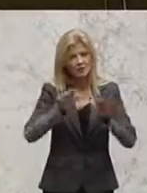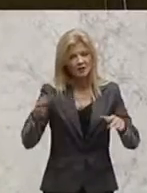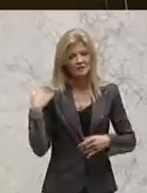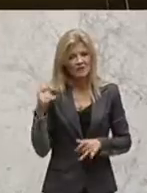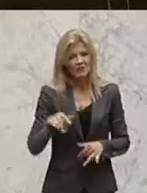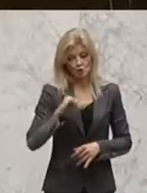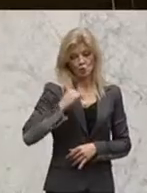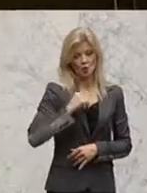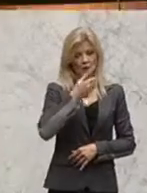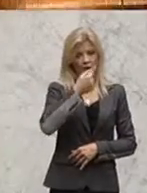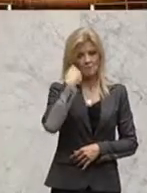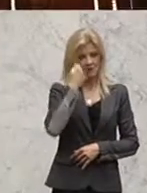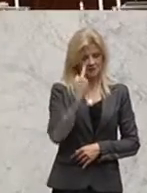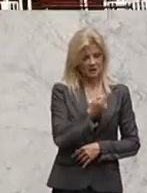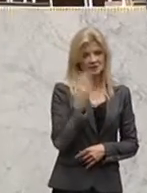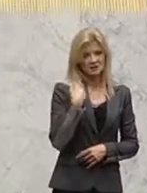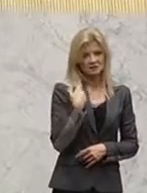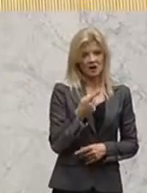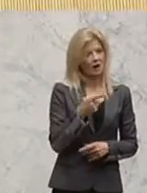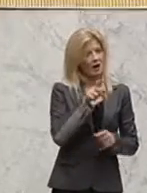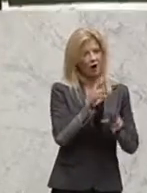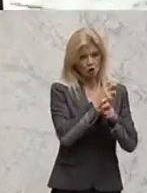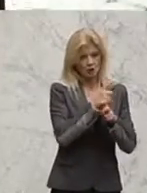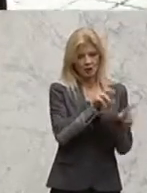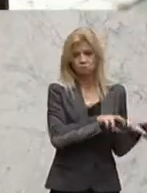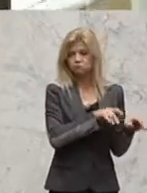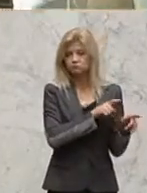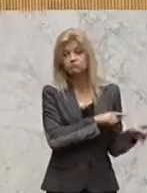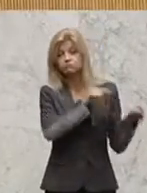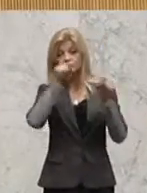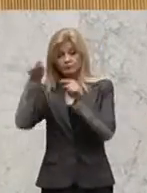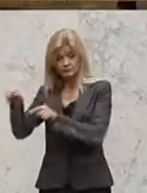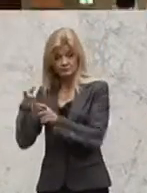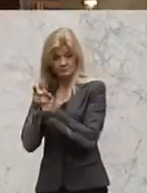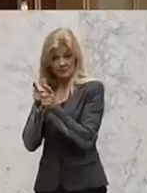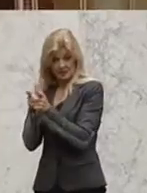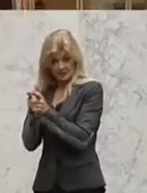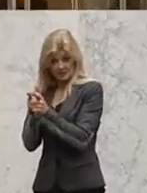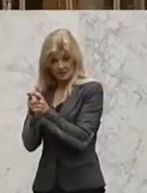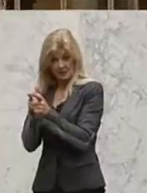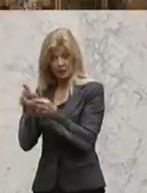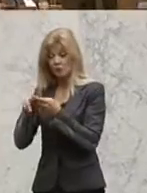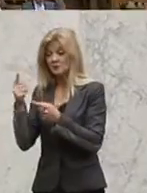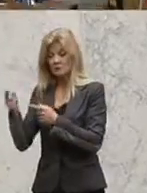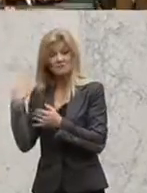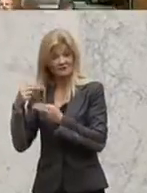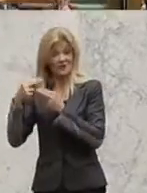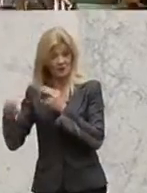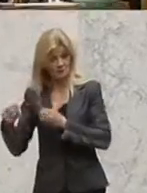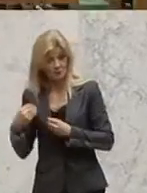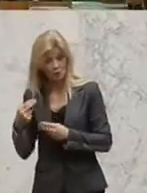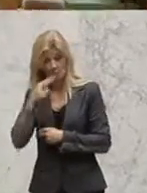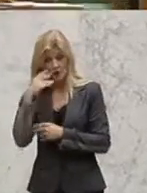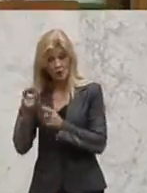Mann, der von Österreich in den Krieg gezogen ist. Ja, der bereits im Terrorkrieg verwundet worden ist